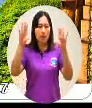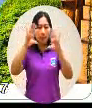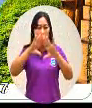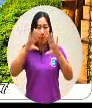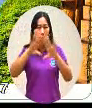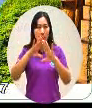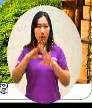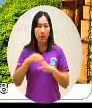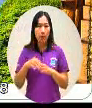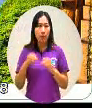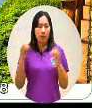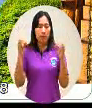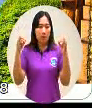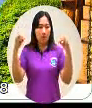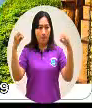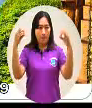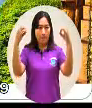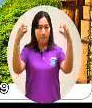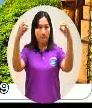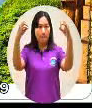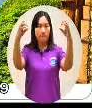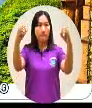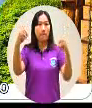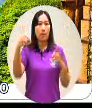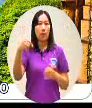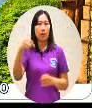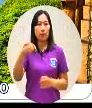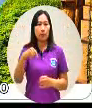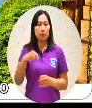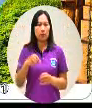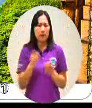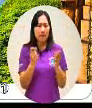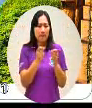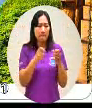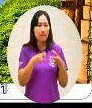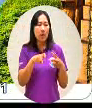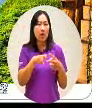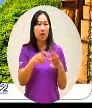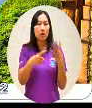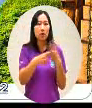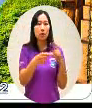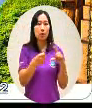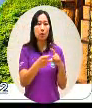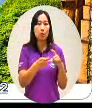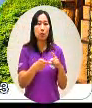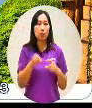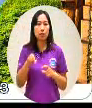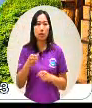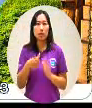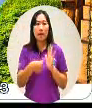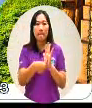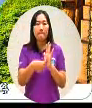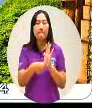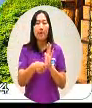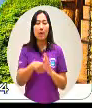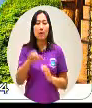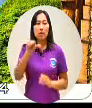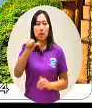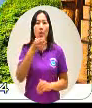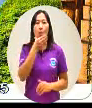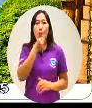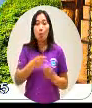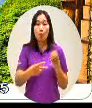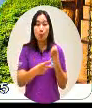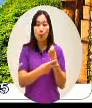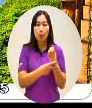户散步休闲的所在，这个就是我工业区啦，叫做叫五福里啦。五福里和工业区是上近的一墙之隔。